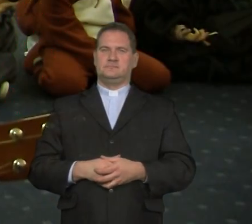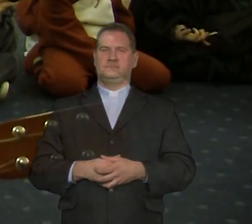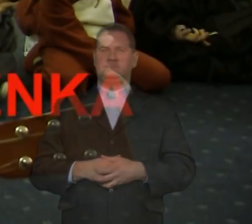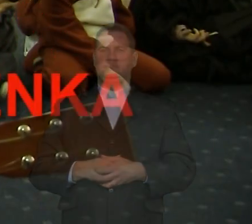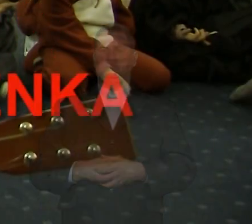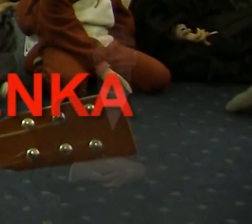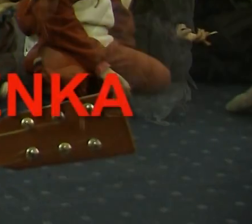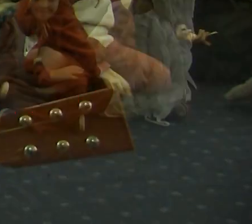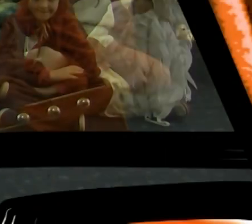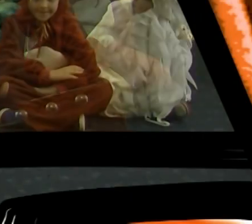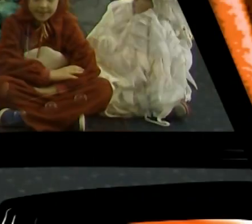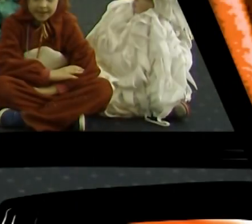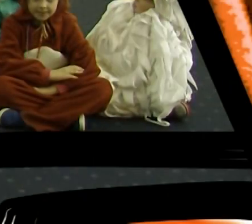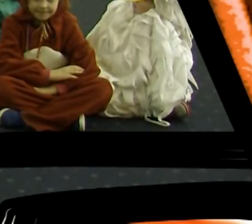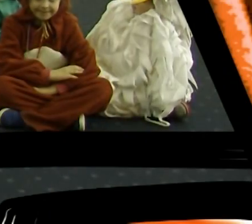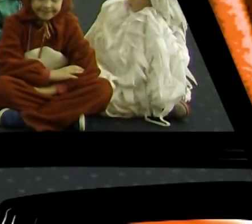zwierzątkowa piosenka.